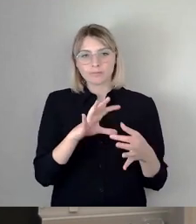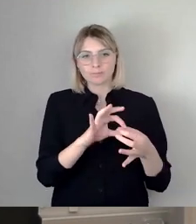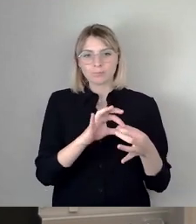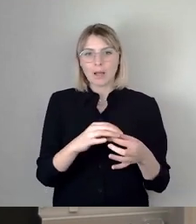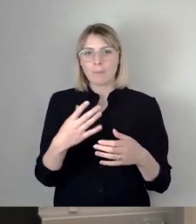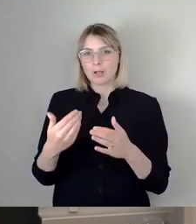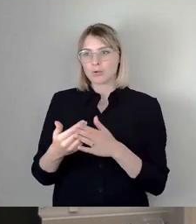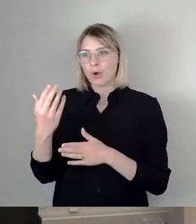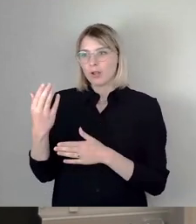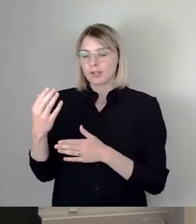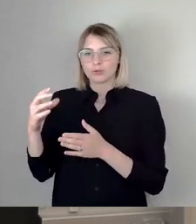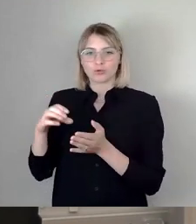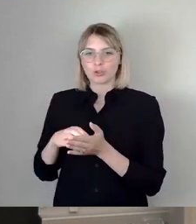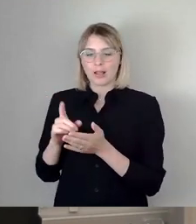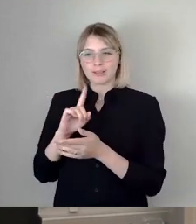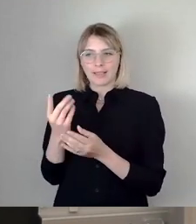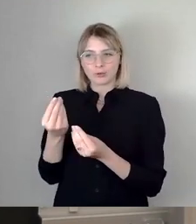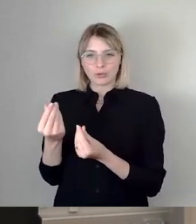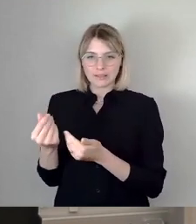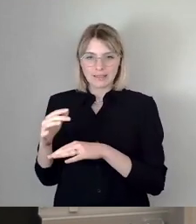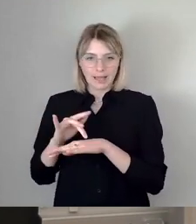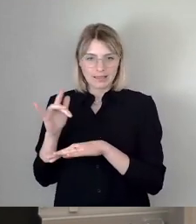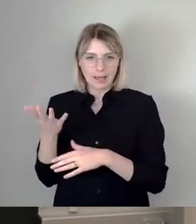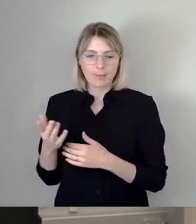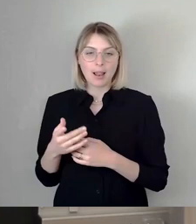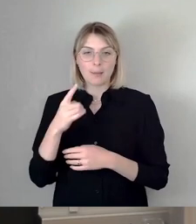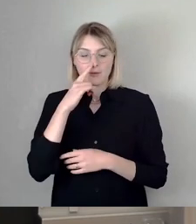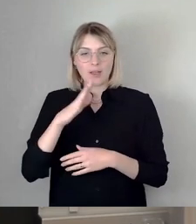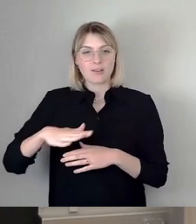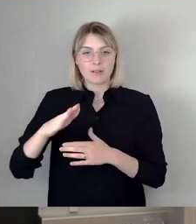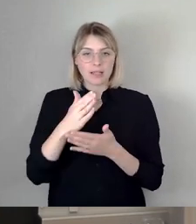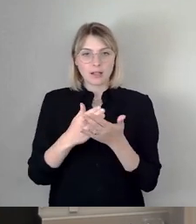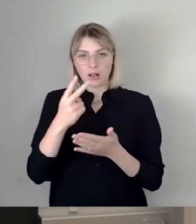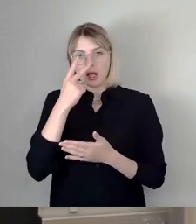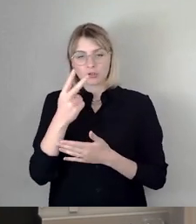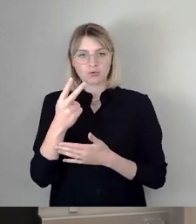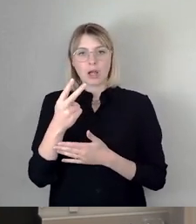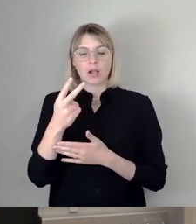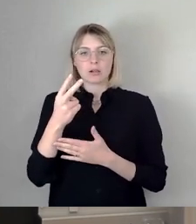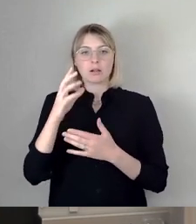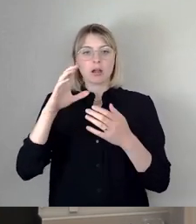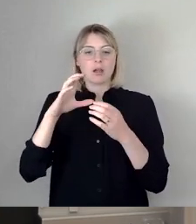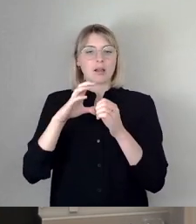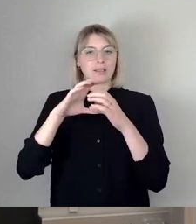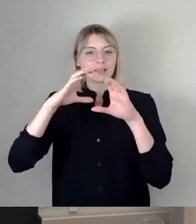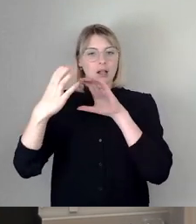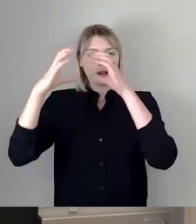Wenn man sich dort den Flächenanteil anschaut, der ist jetzt im Satellitenbild grau zu sehen am